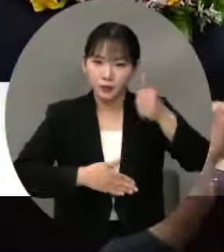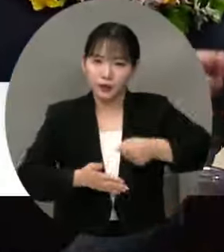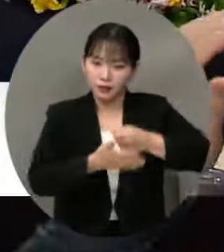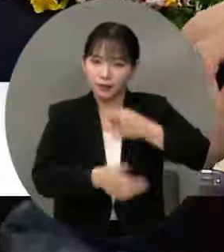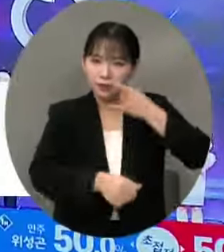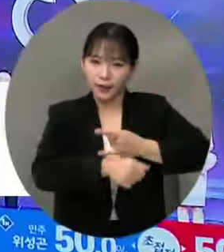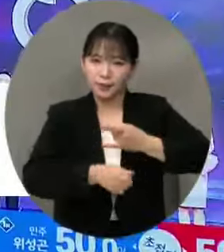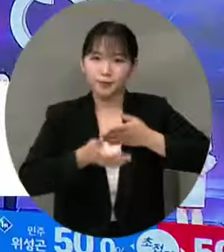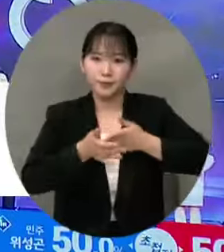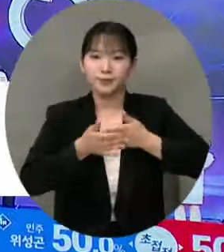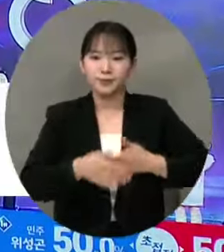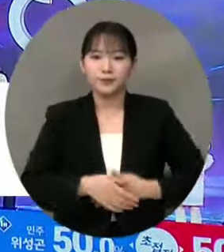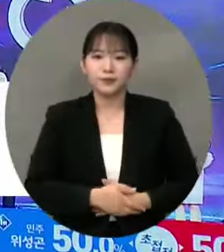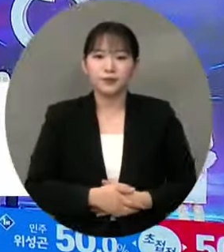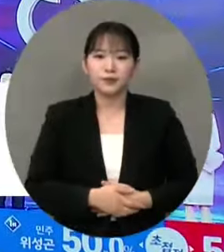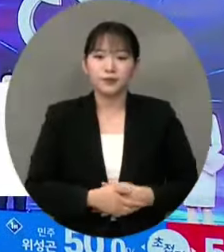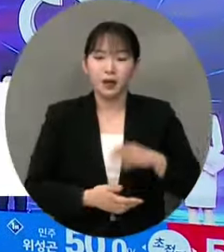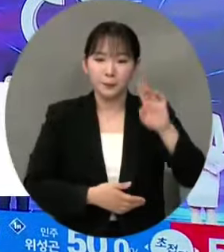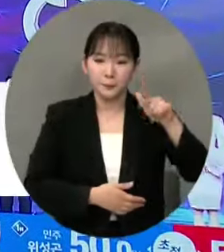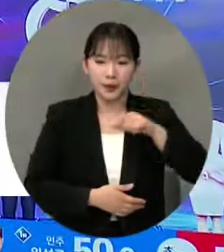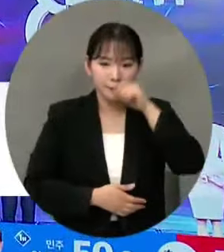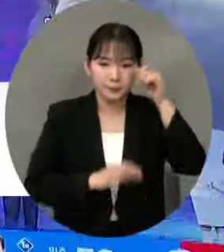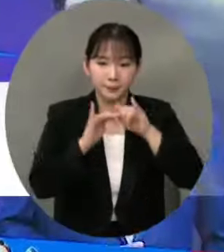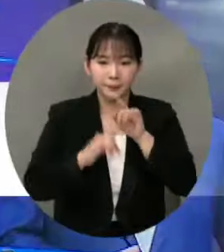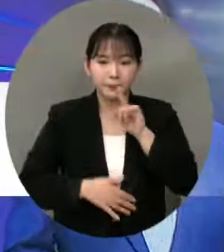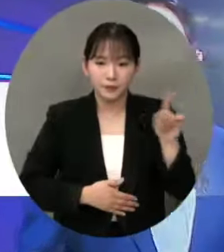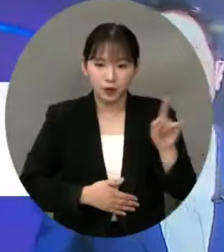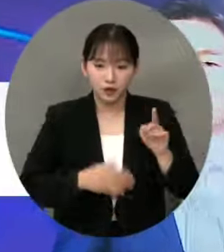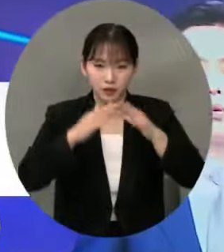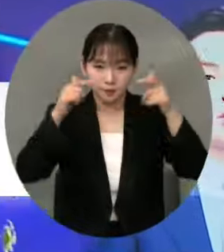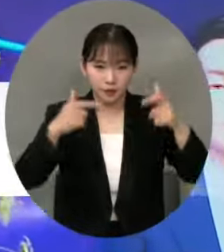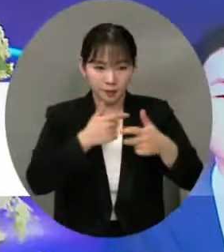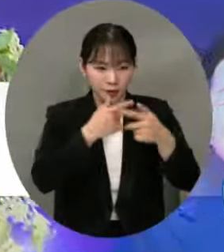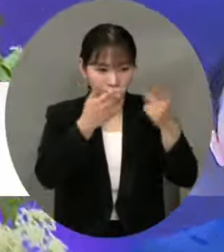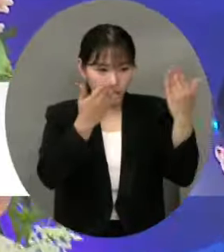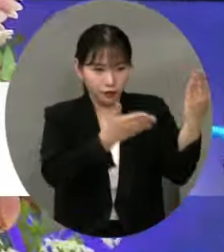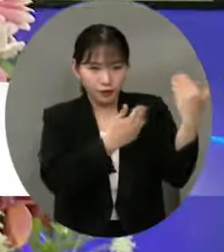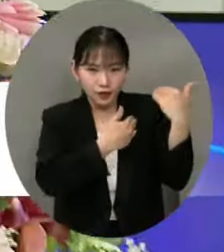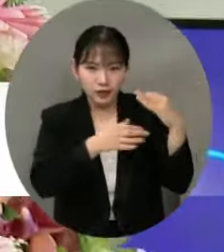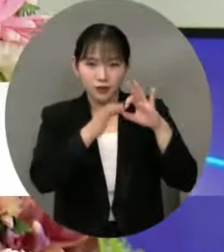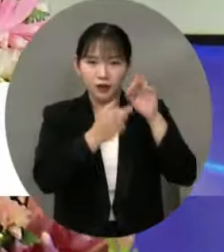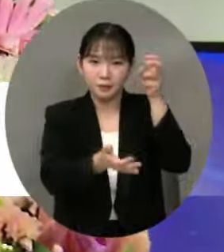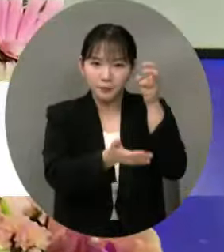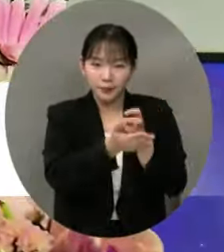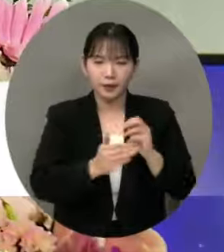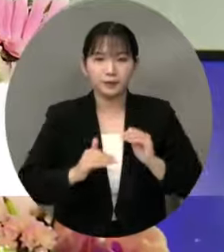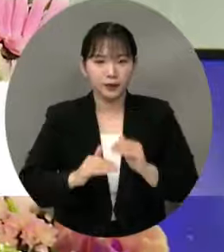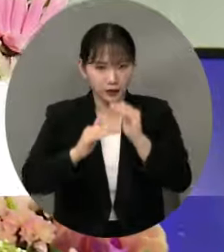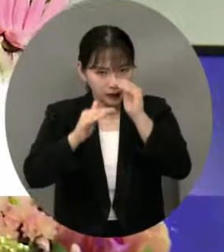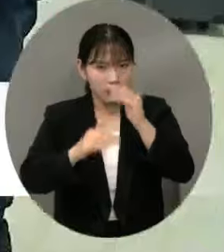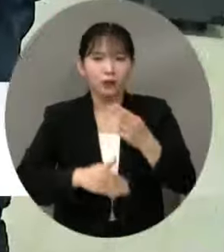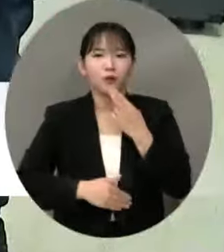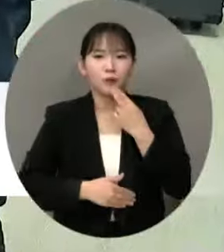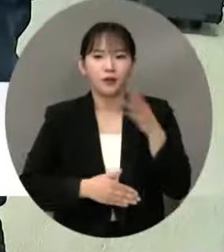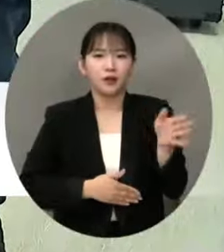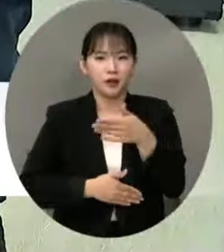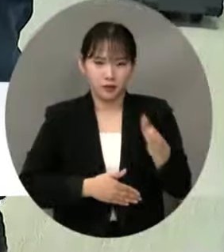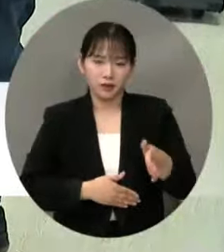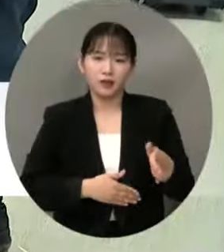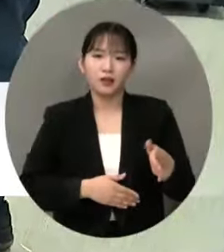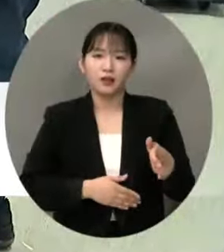촉구하고 나섰습니다. 박지원 당선인은 전남의 국립의대 유치는 관련 법과 절차조차 없는